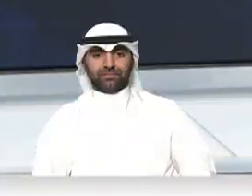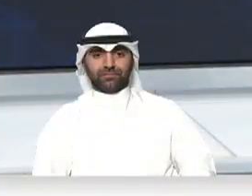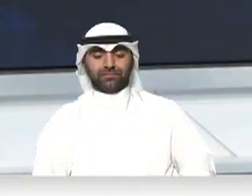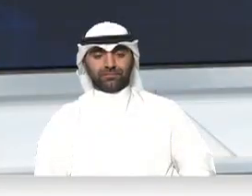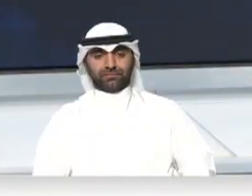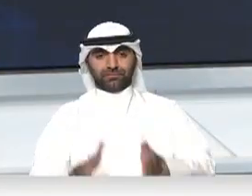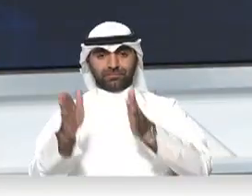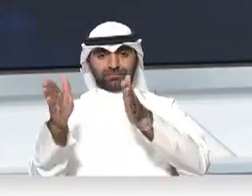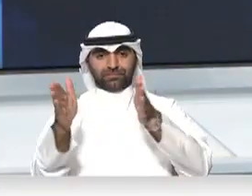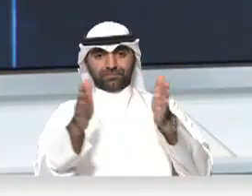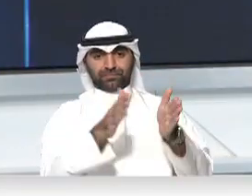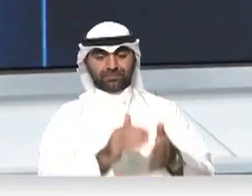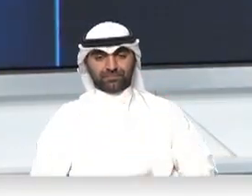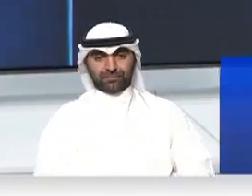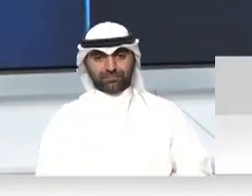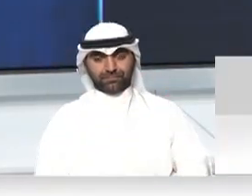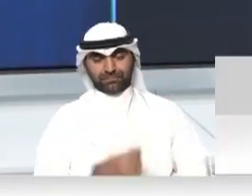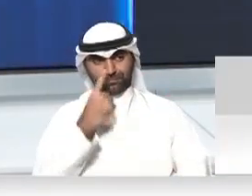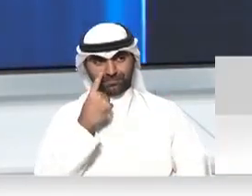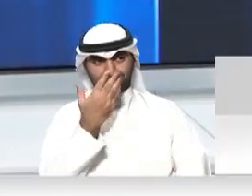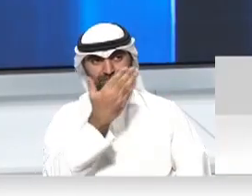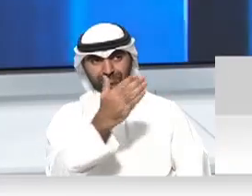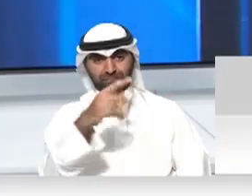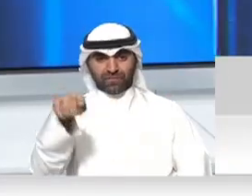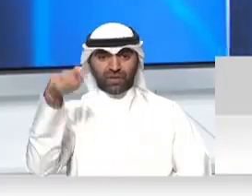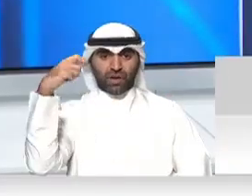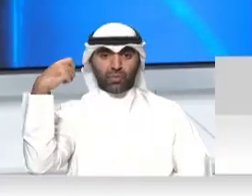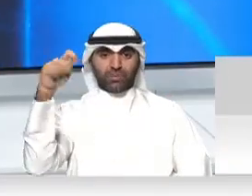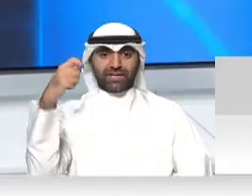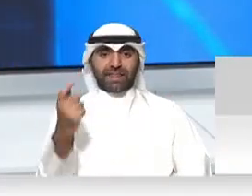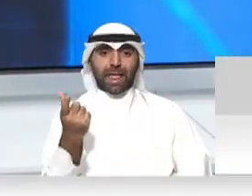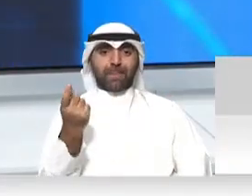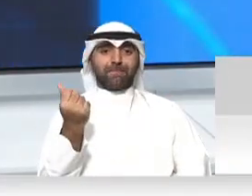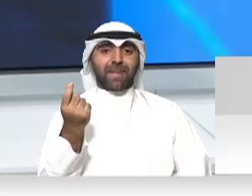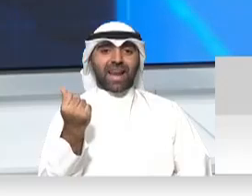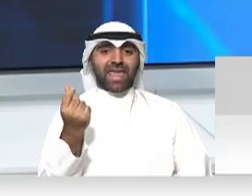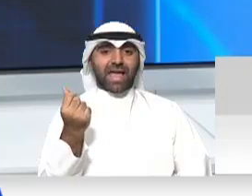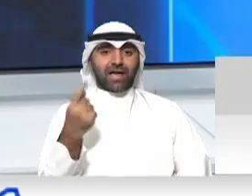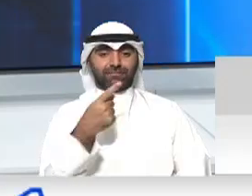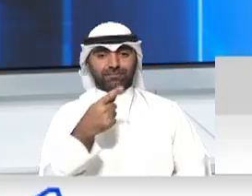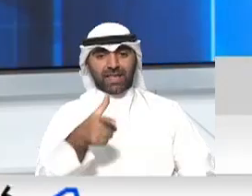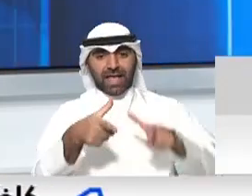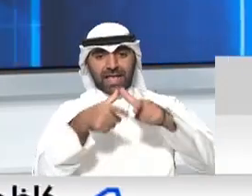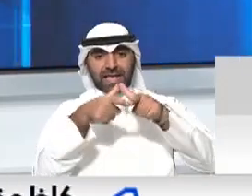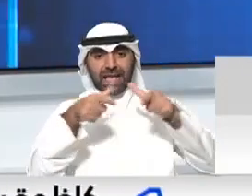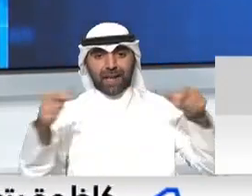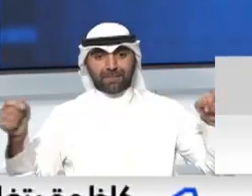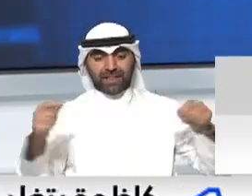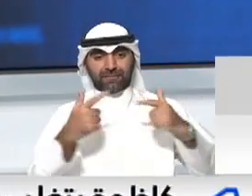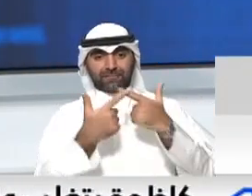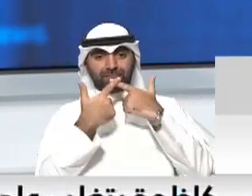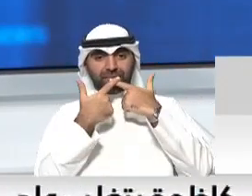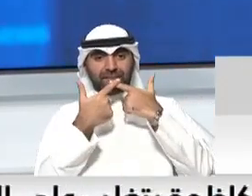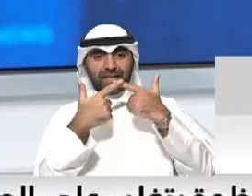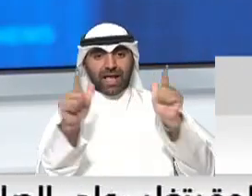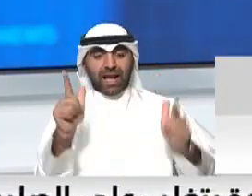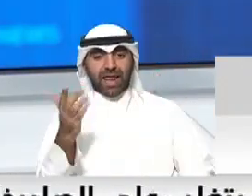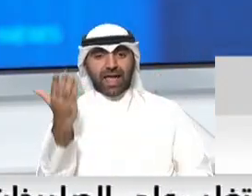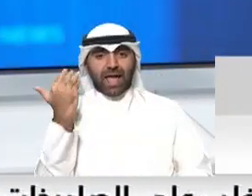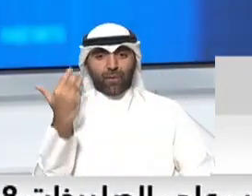اظهرت بيانات اوردتها وزاره الماليه اليابانيه ان الفائضه التجاري لدوله الكويت مع اليابان